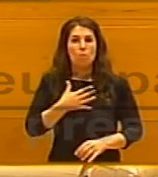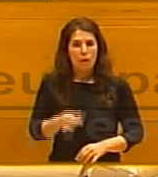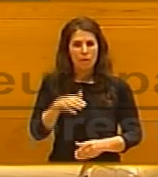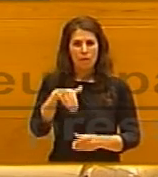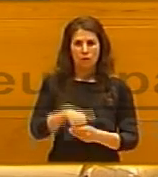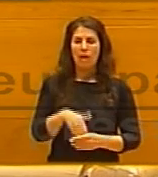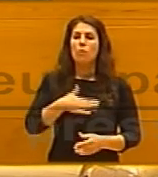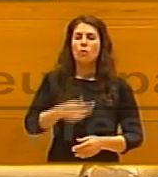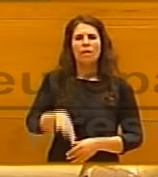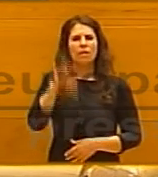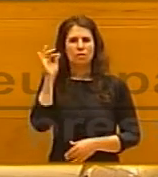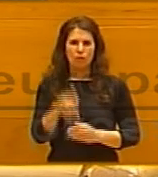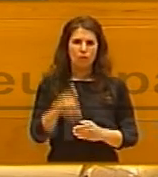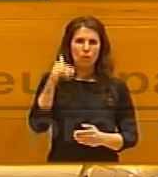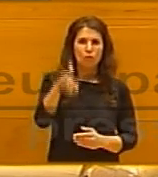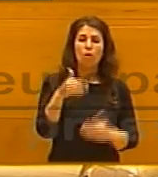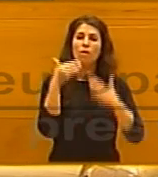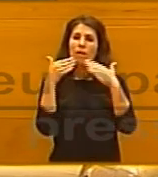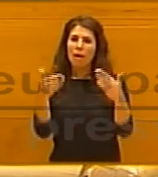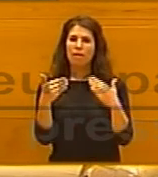decidir su futuro a través d'una consulta.